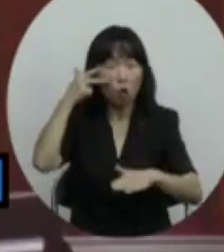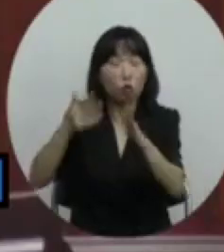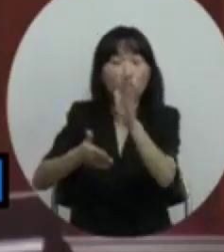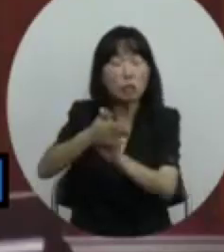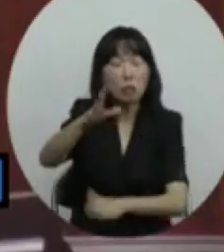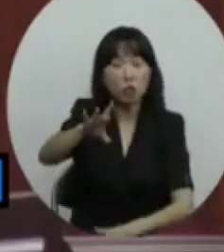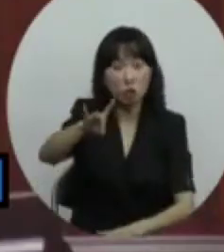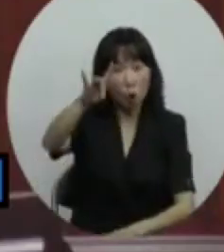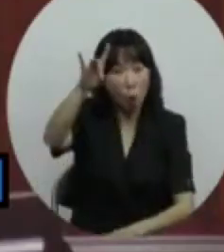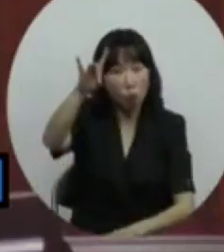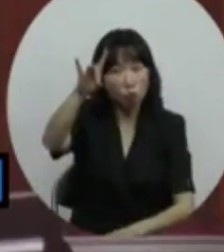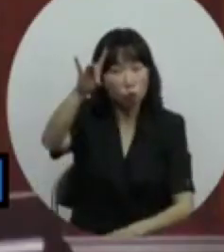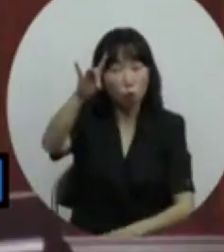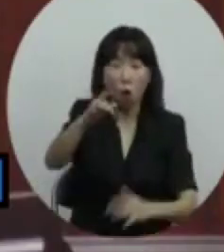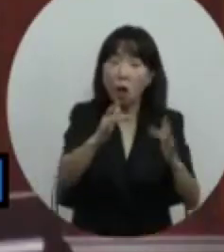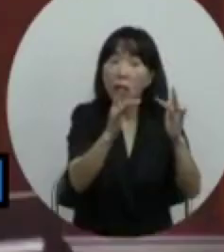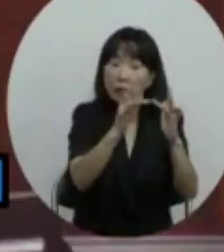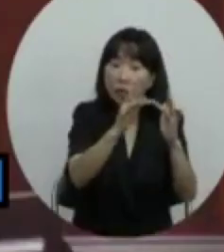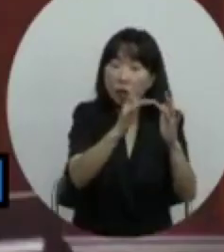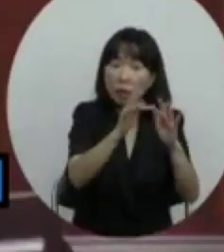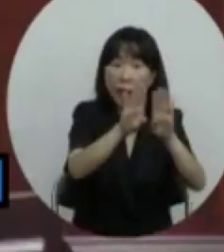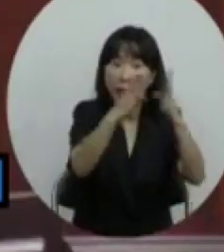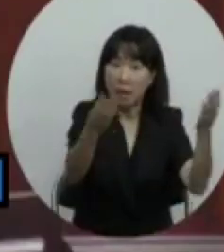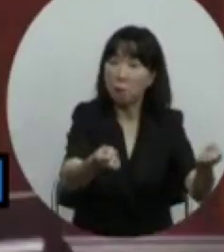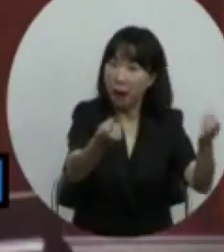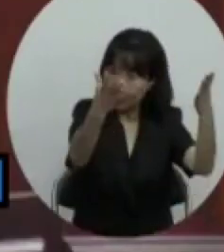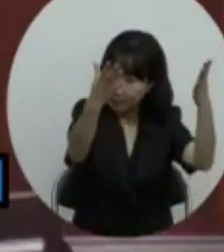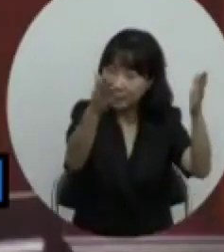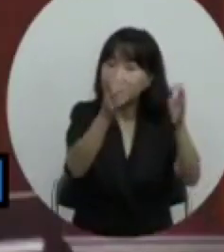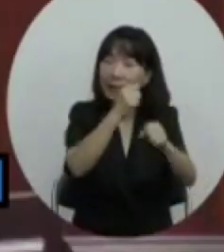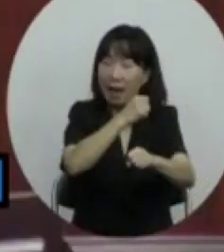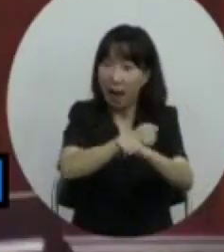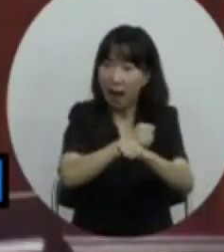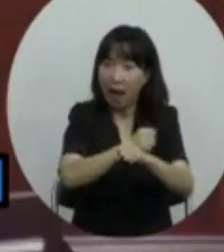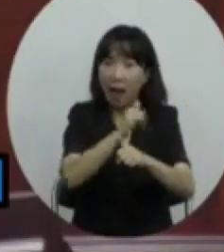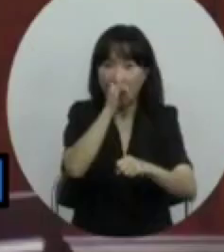처음으로 오프라인 개막식을 진행하는 뜻깊은 행사로